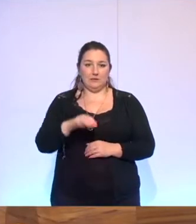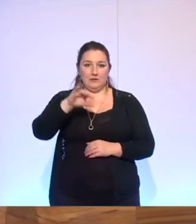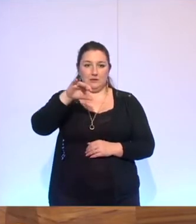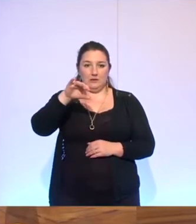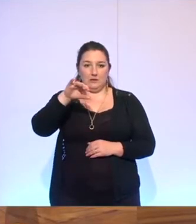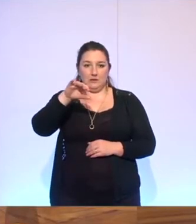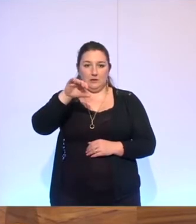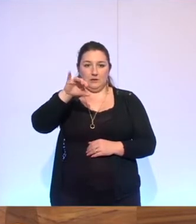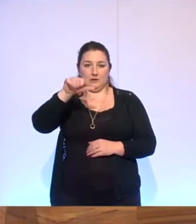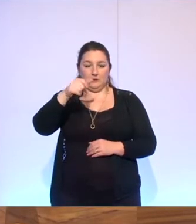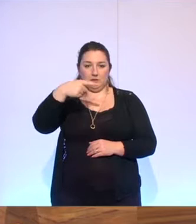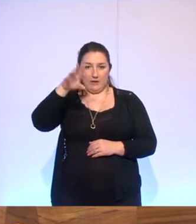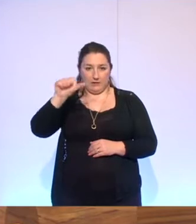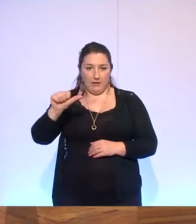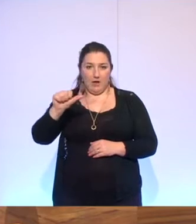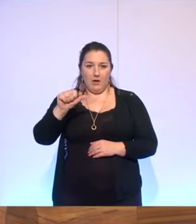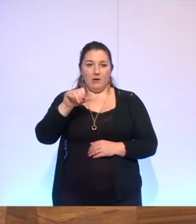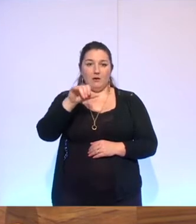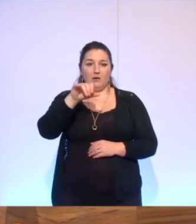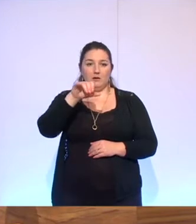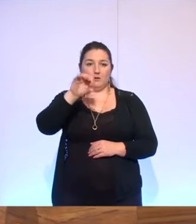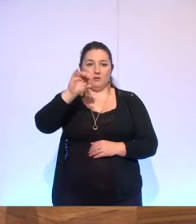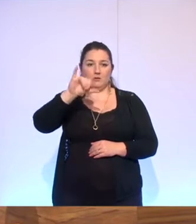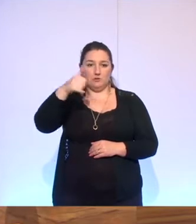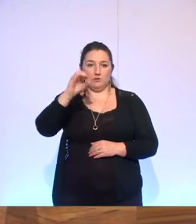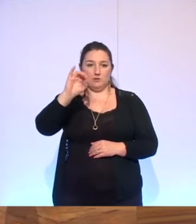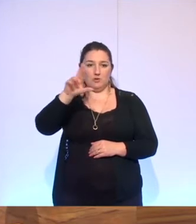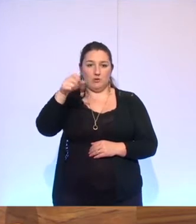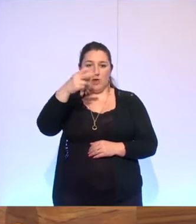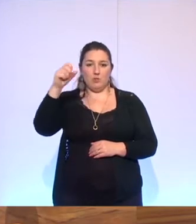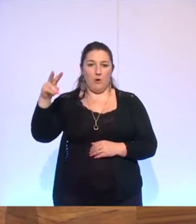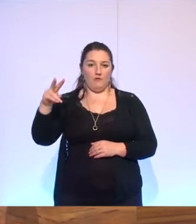Jordanov Jeanne, présent. Julien Martine, présente,